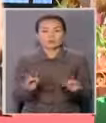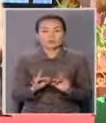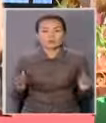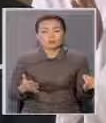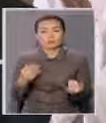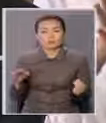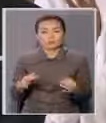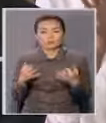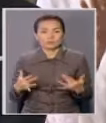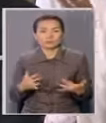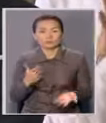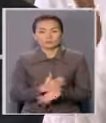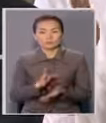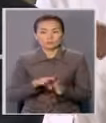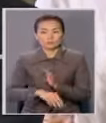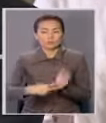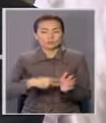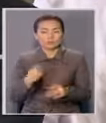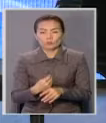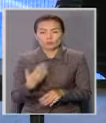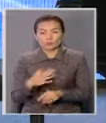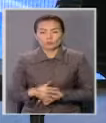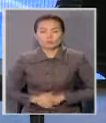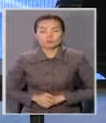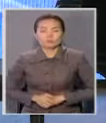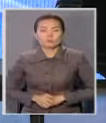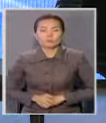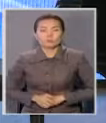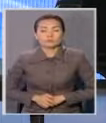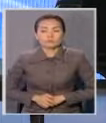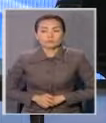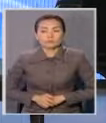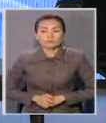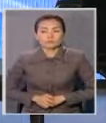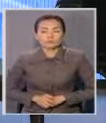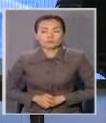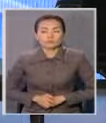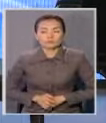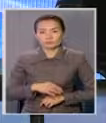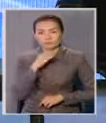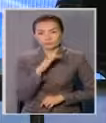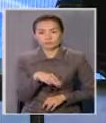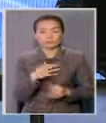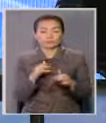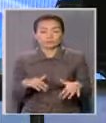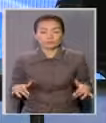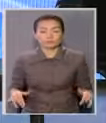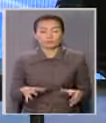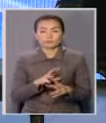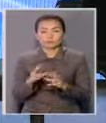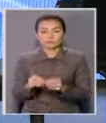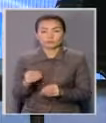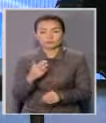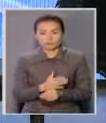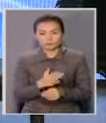бұл аспапқа сұраныс жоғары, алайда бағасы тым қымбат. Негізі біздерде енді аспаптар жеткілікті деп айта алмаймын, бар